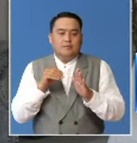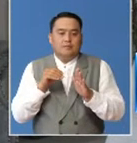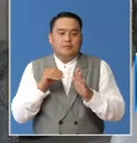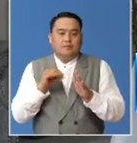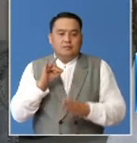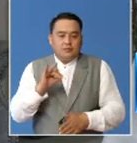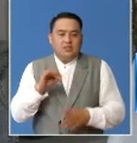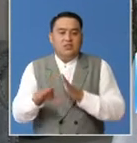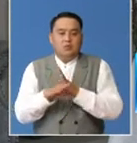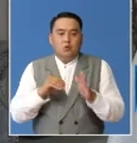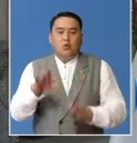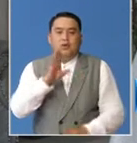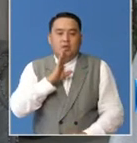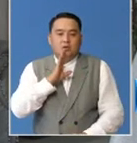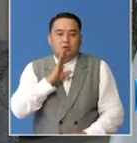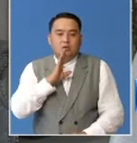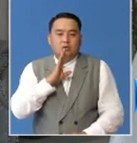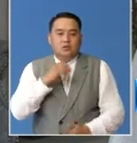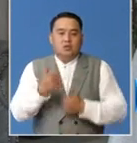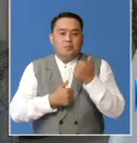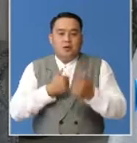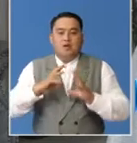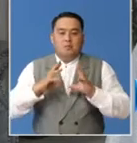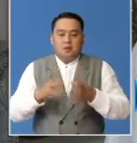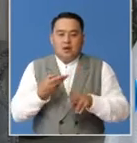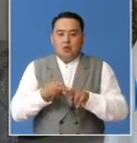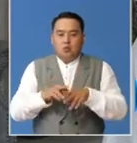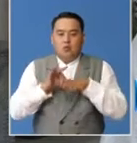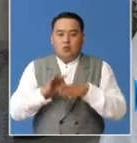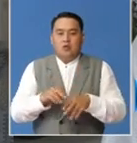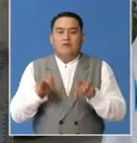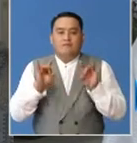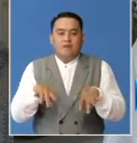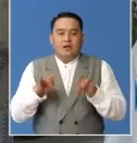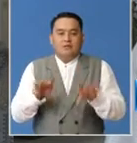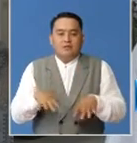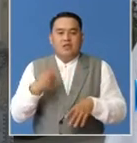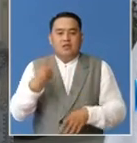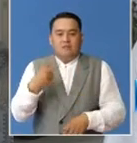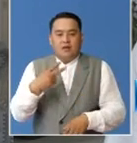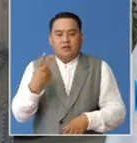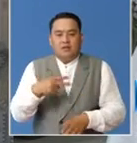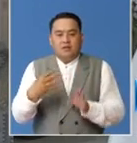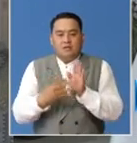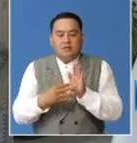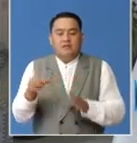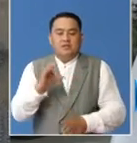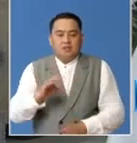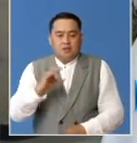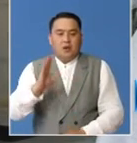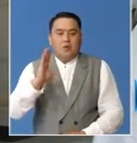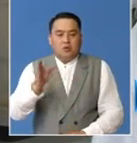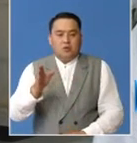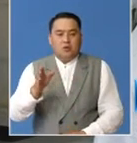юниорская сборная и сборная девушек готовится к чемпионату мира, который пройдет в Австрии с 20 по 29 сентября.